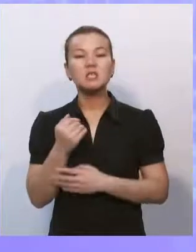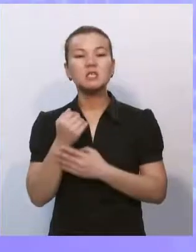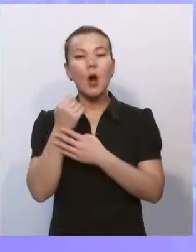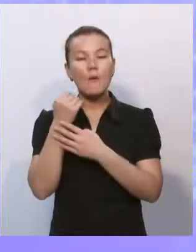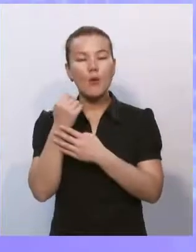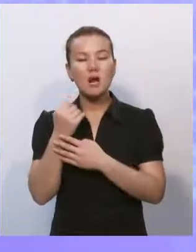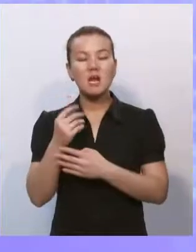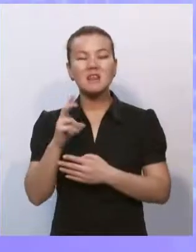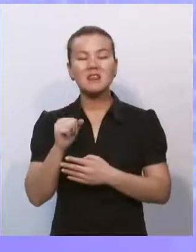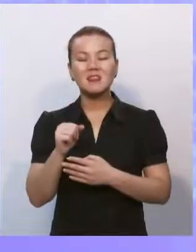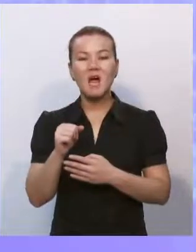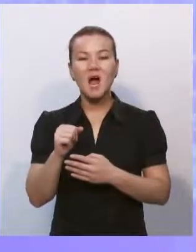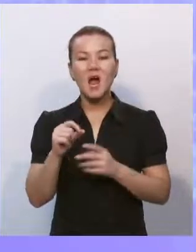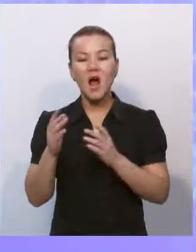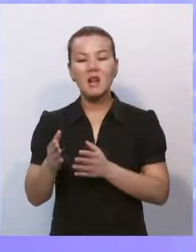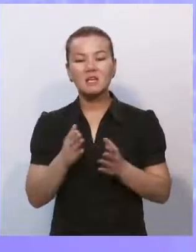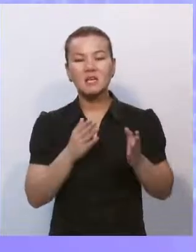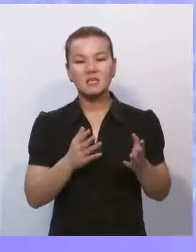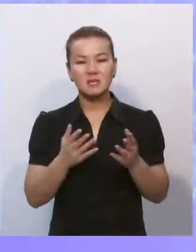на алгоритм решения